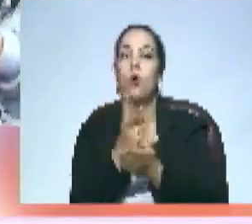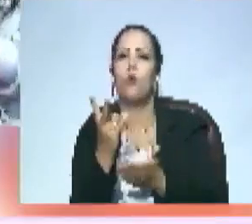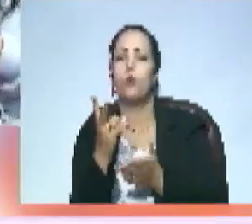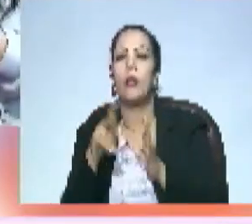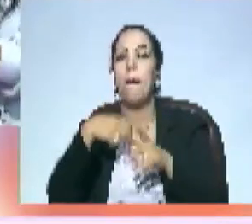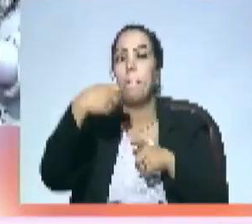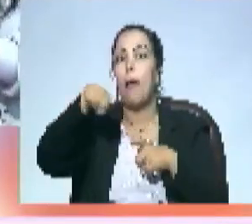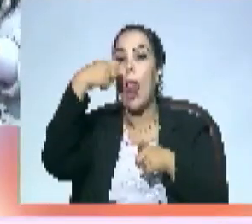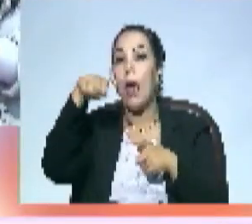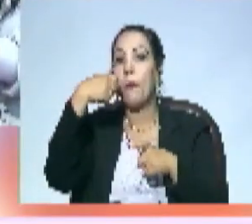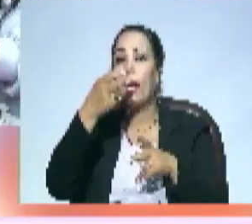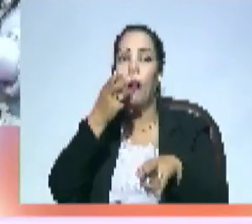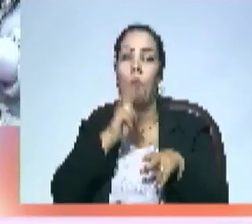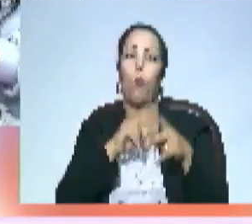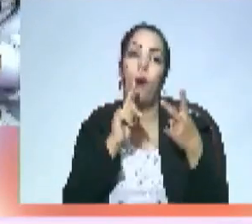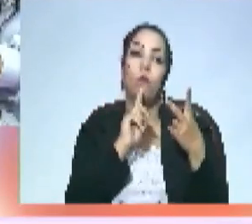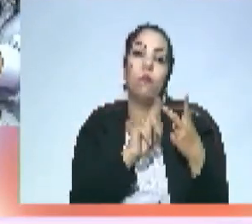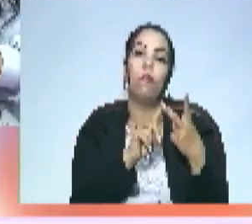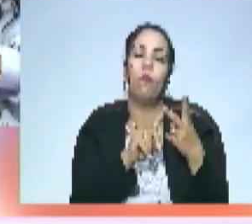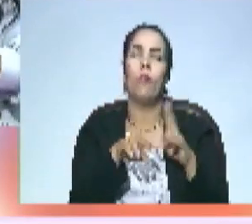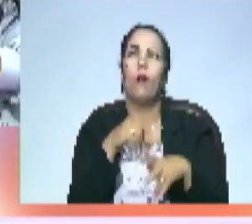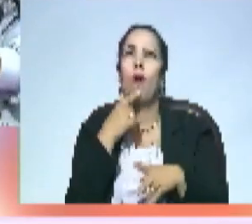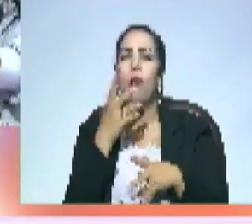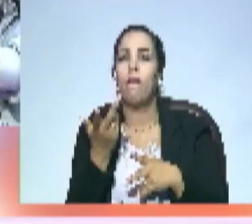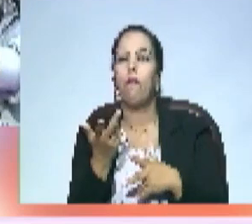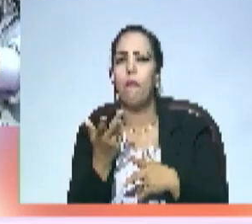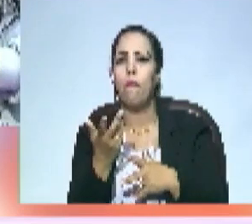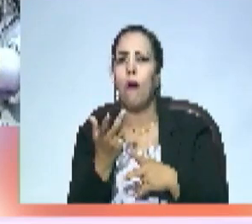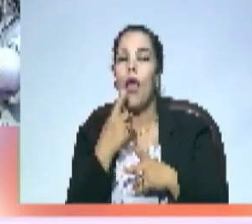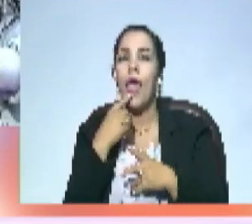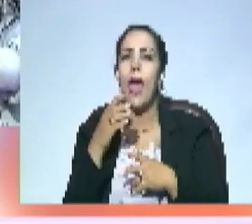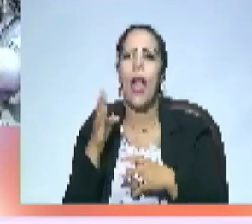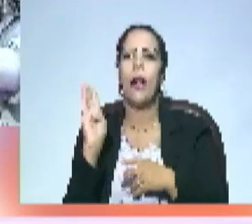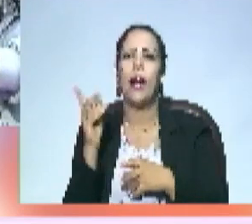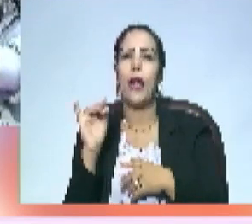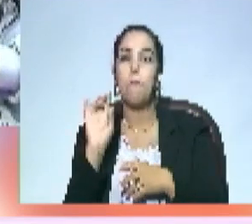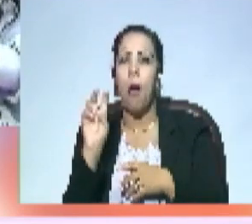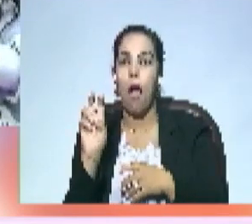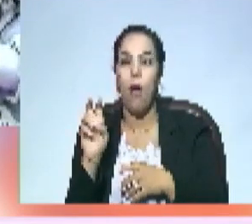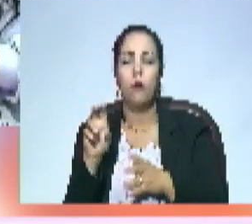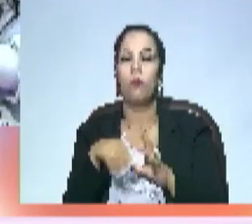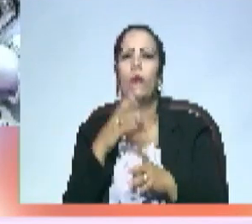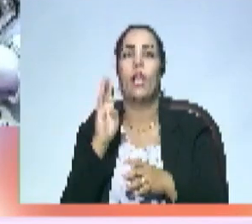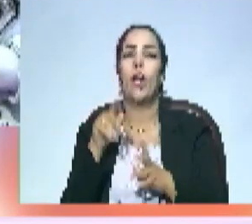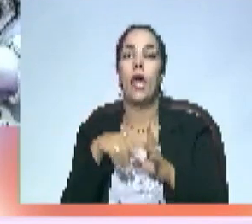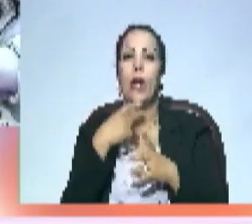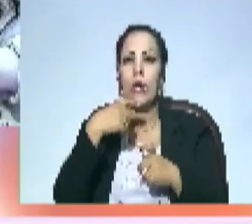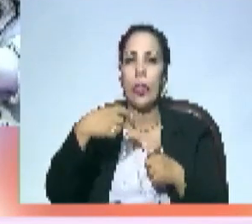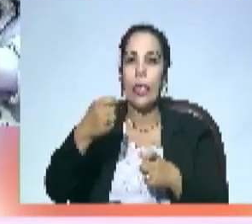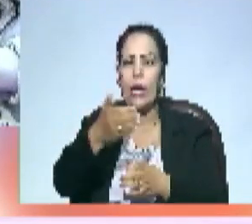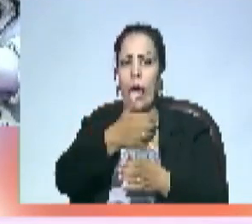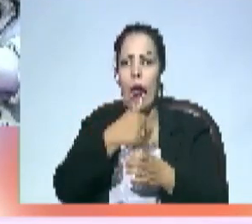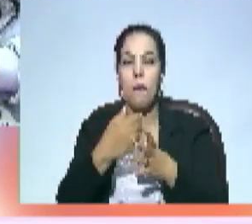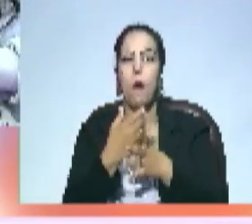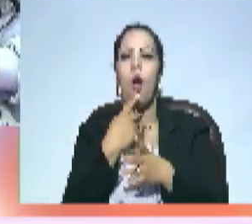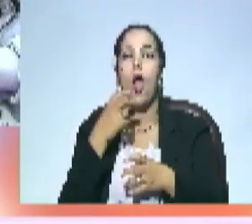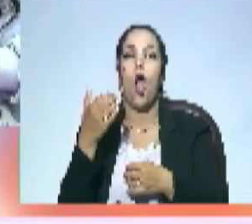مهلبيه وعليها كان عليها ايه يا شيف كريمه برده ولا كان عليها ايه دي كريمه